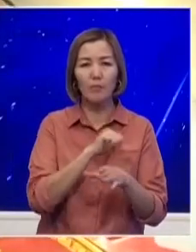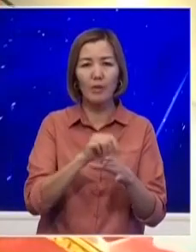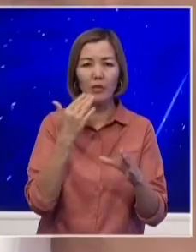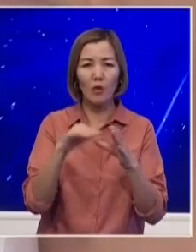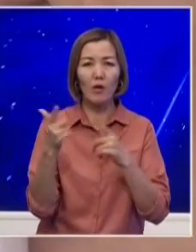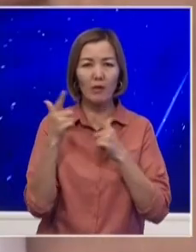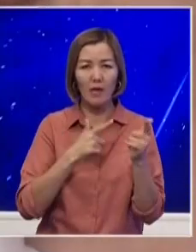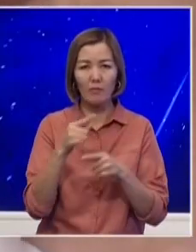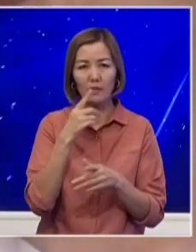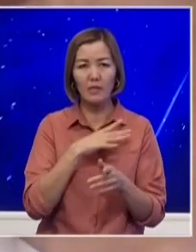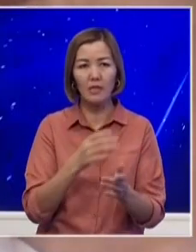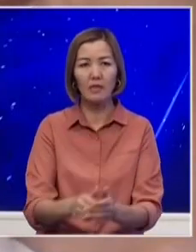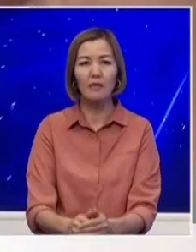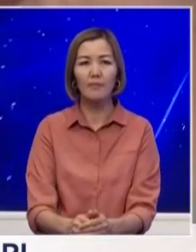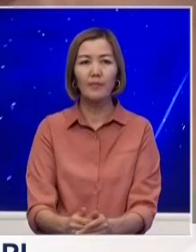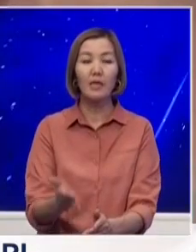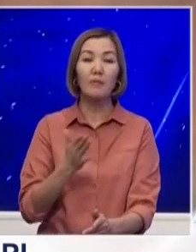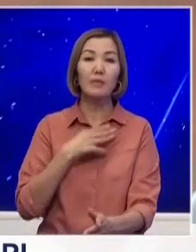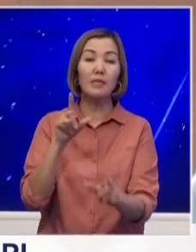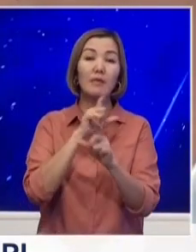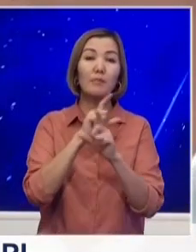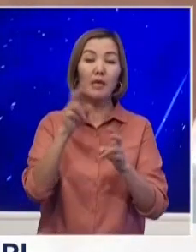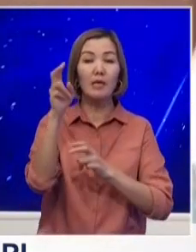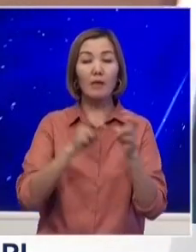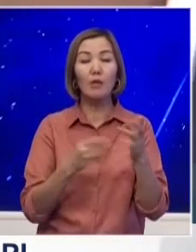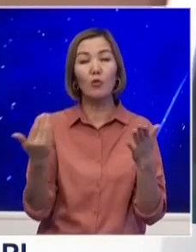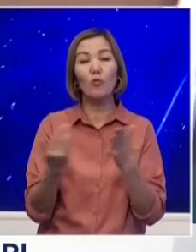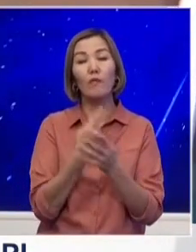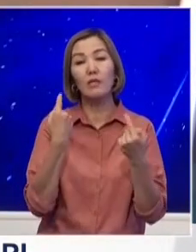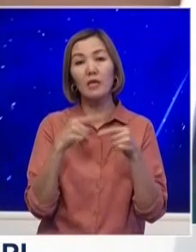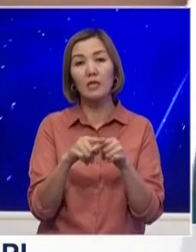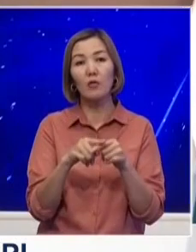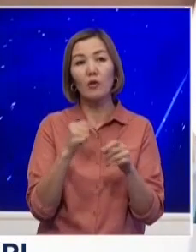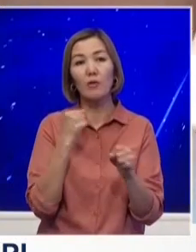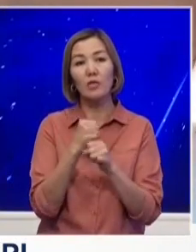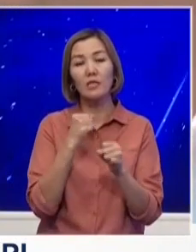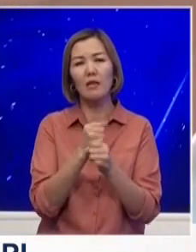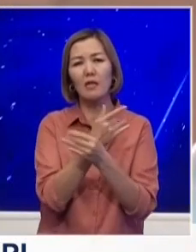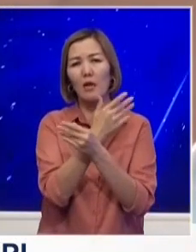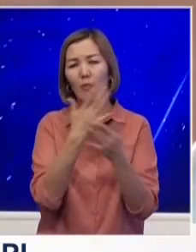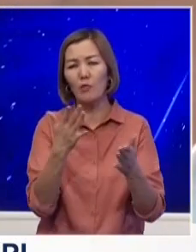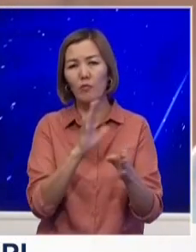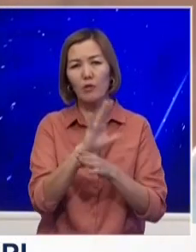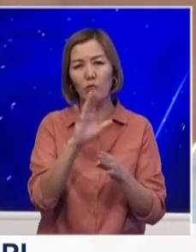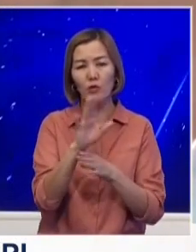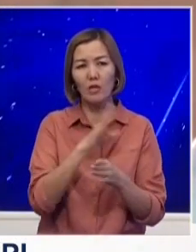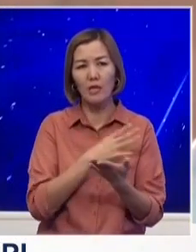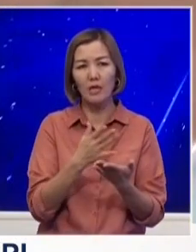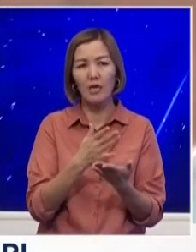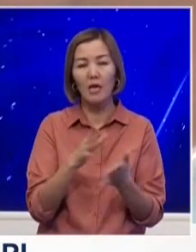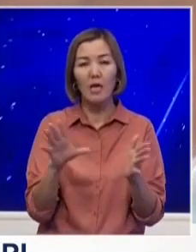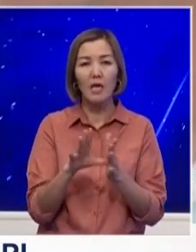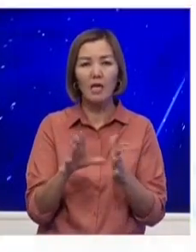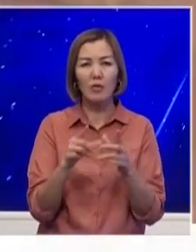деді. Біздің мекеме қазіргі таңда заманауи технологиямен жасалатын құрылғыларды өндірумен айналысады.